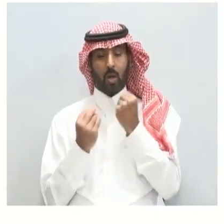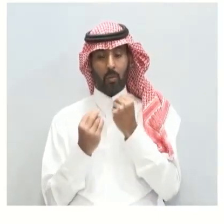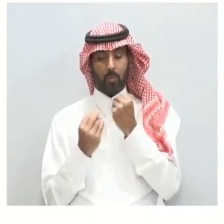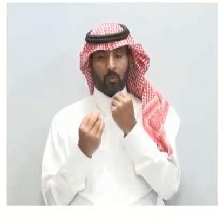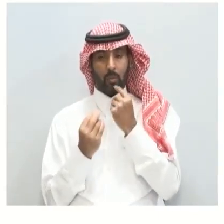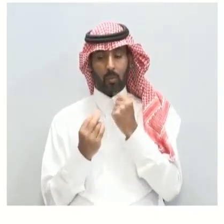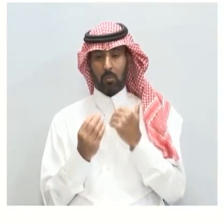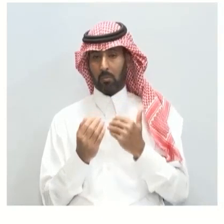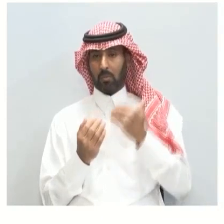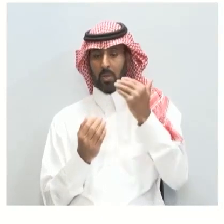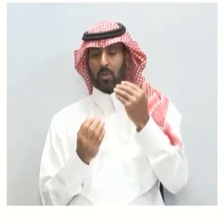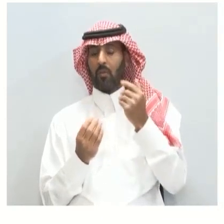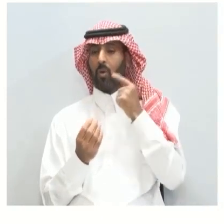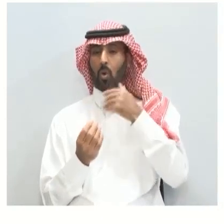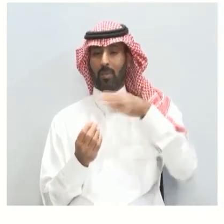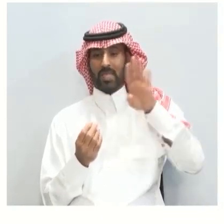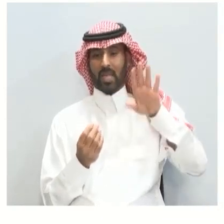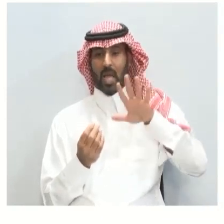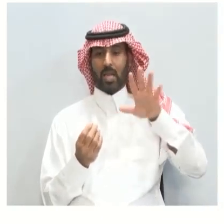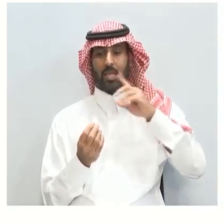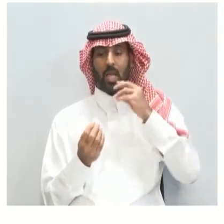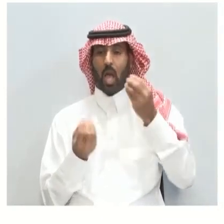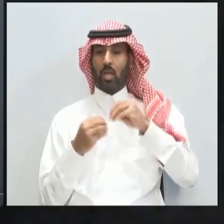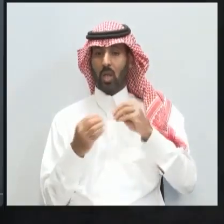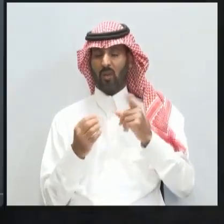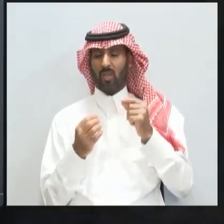العلوم الشرعيه ما